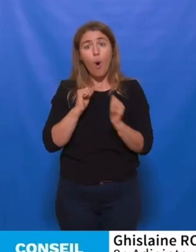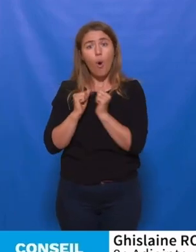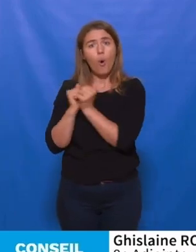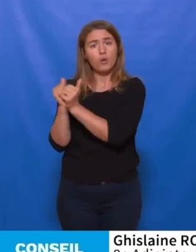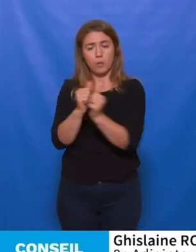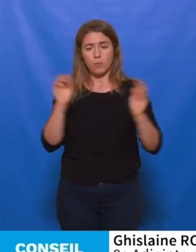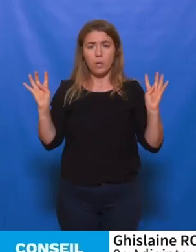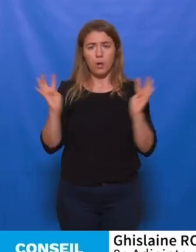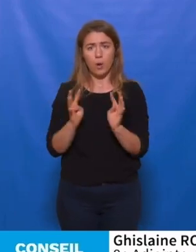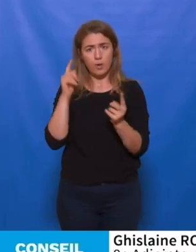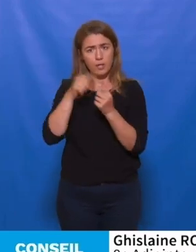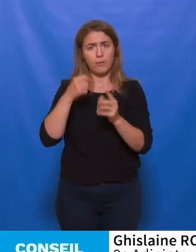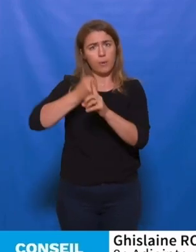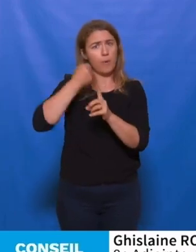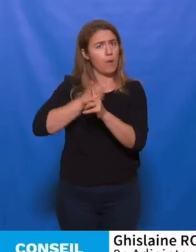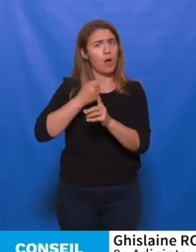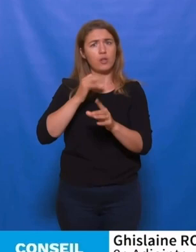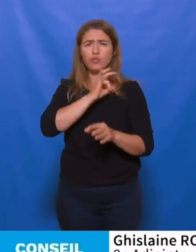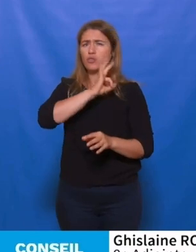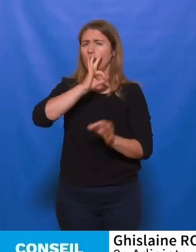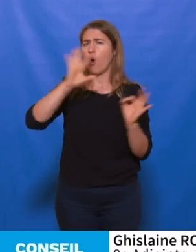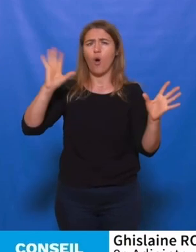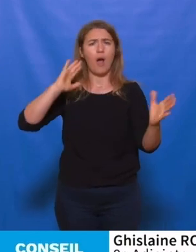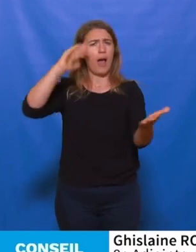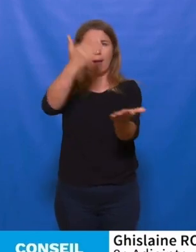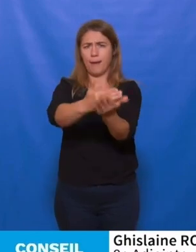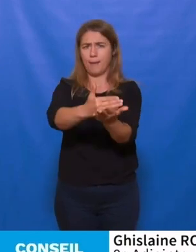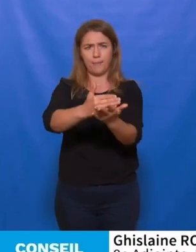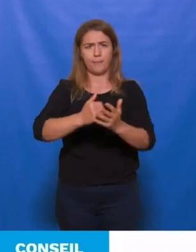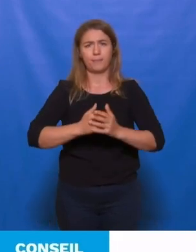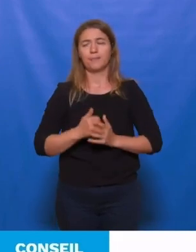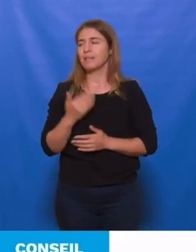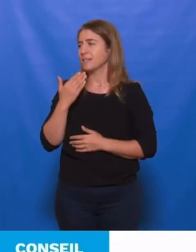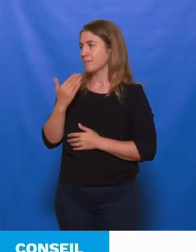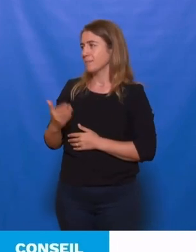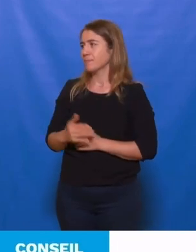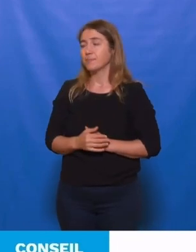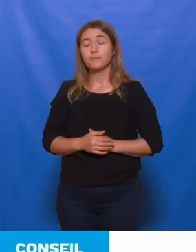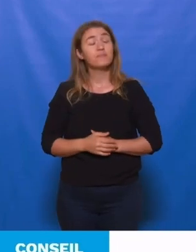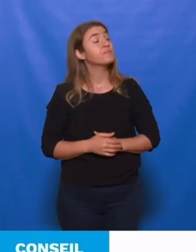sans relâche. Je vous remercie. Merci. Olivier Chateau.